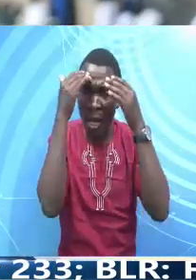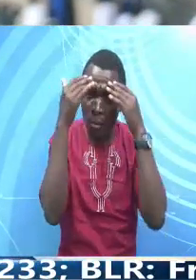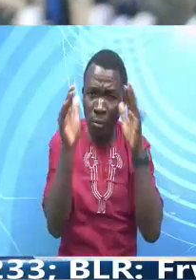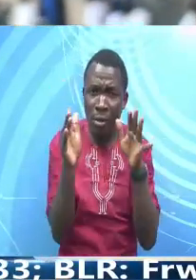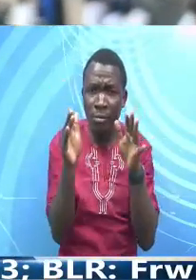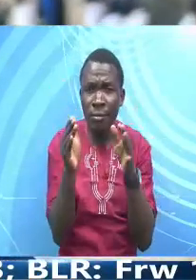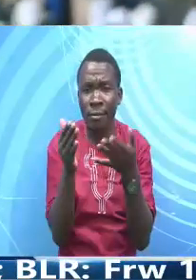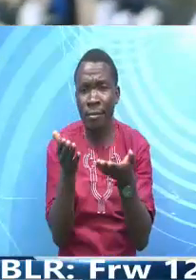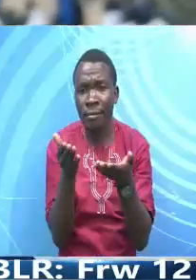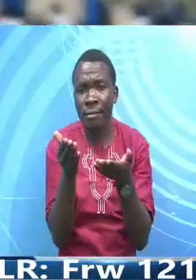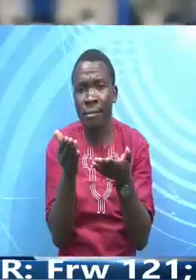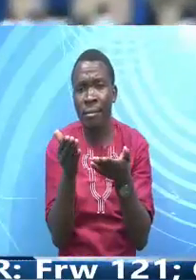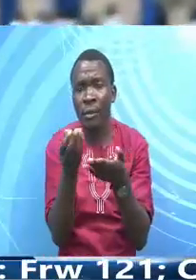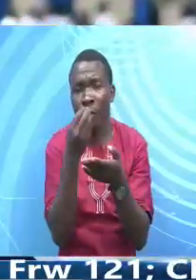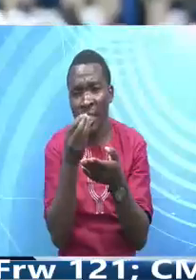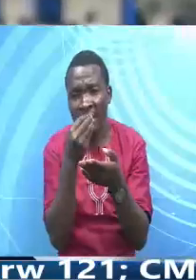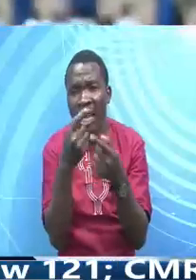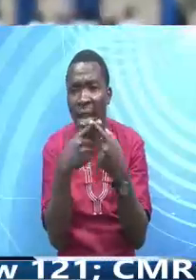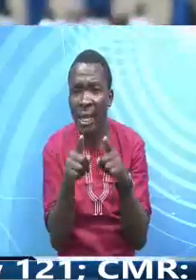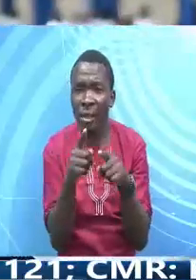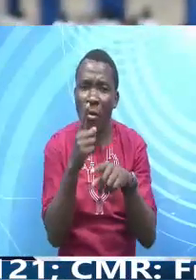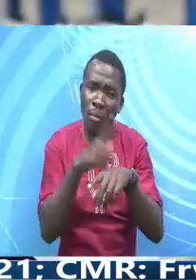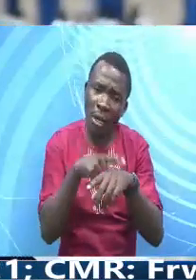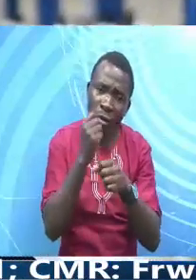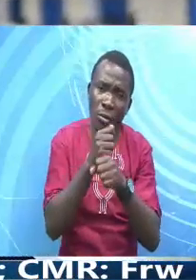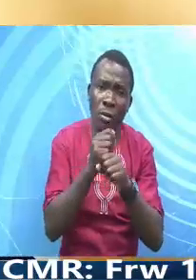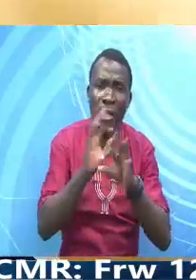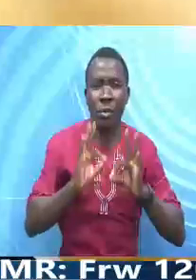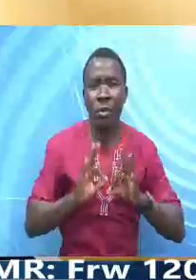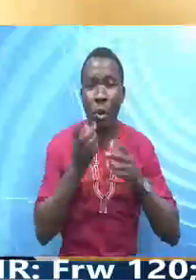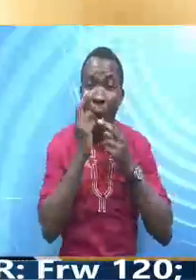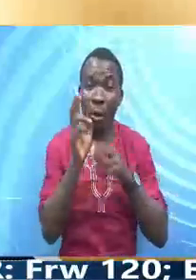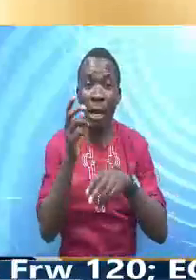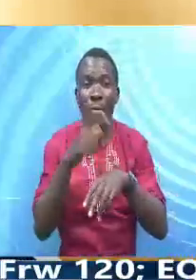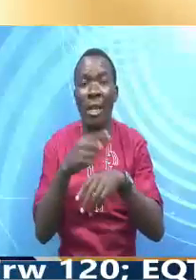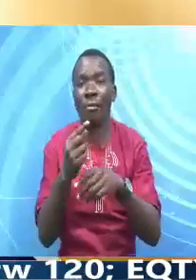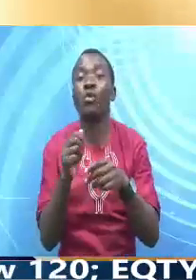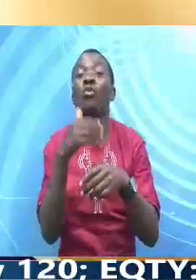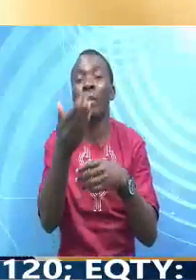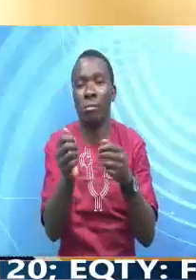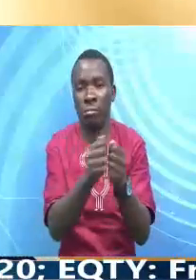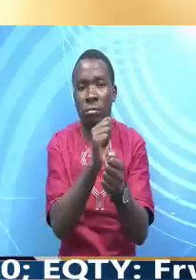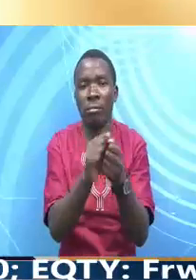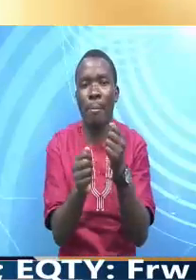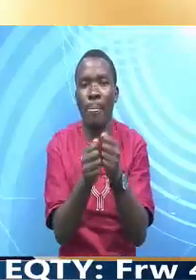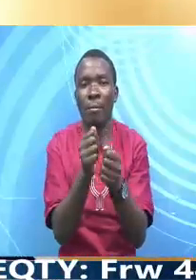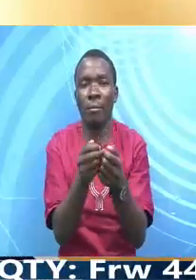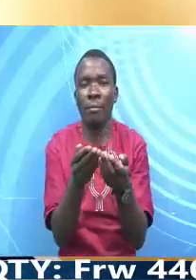nawo turariye ariko umwanya wo gukora amasuku nyine ubaye mutoya ugasanga tubaye kwiyeranga tugize amahirwe tukabona